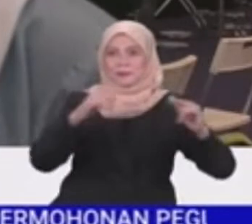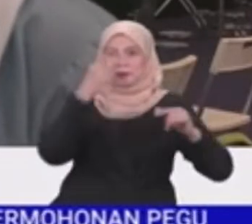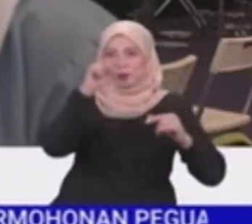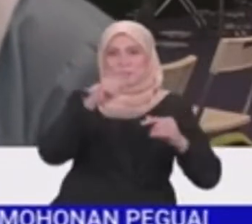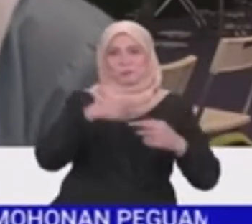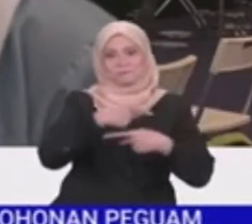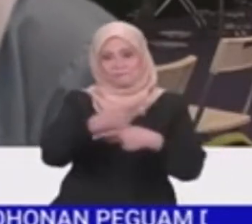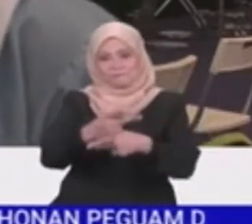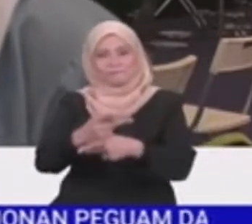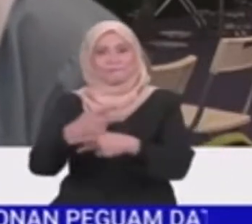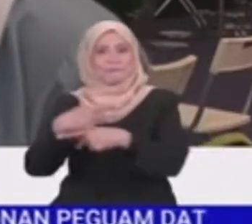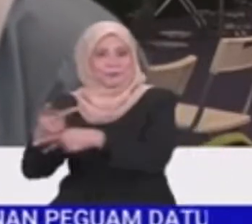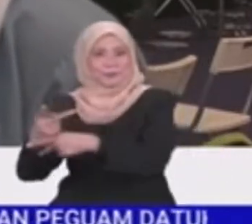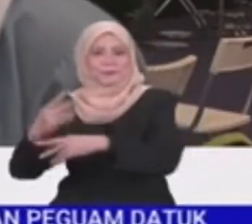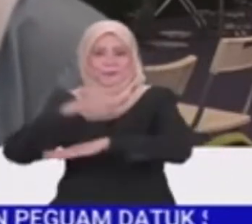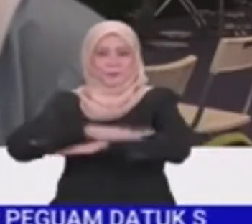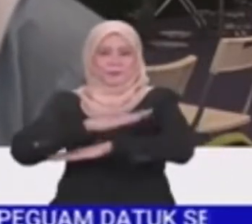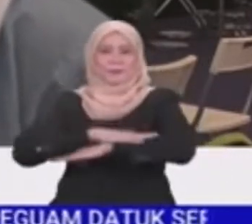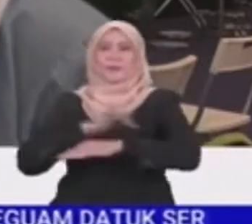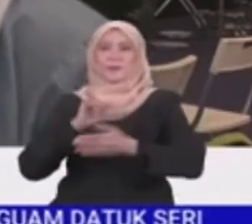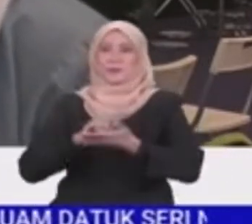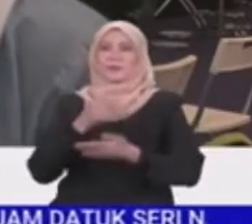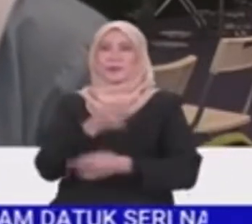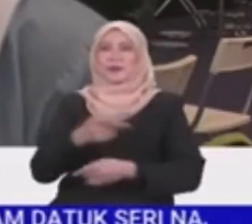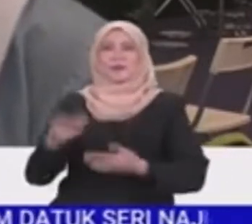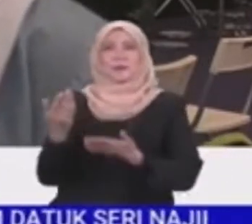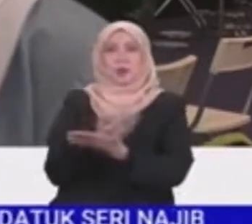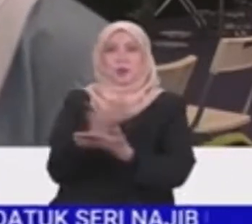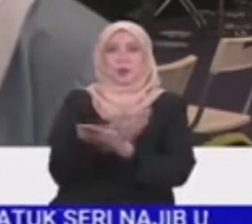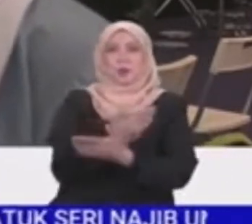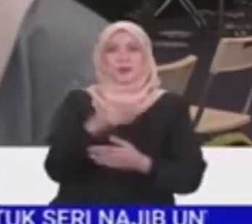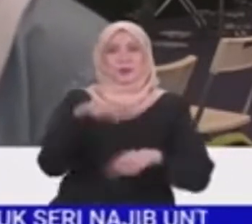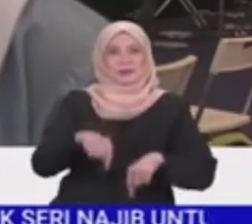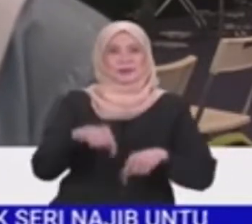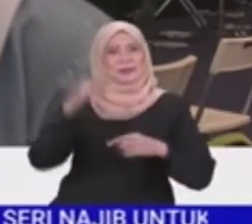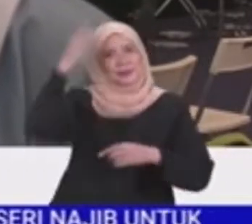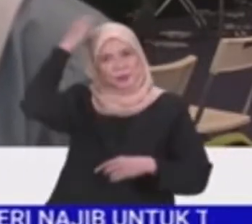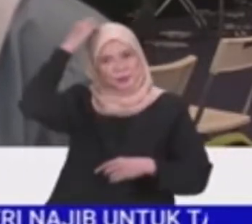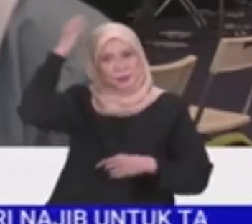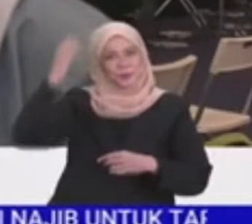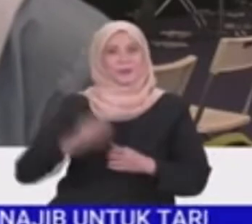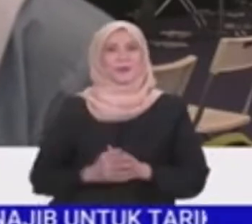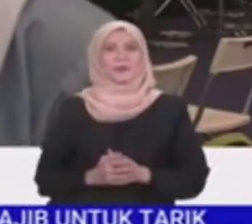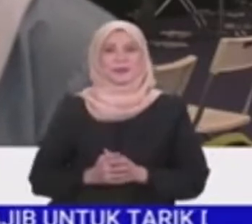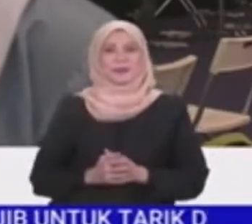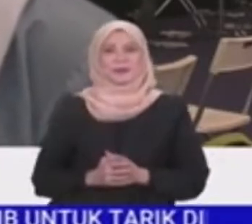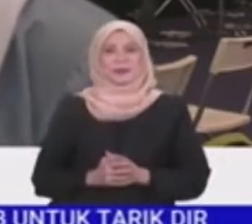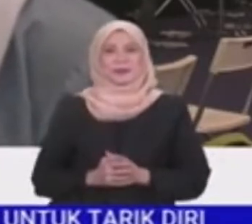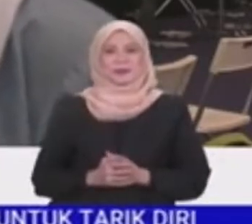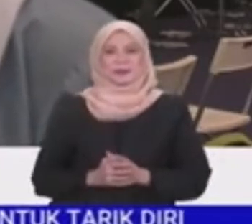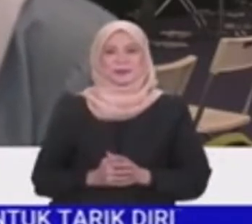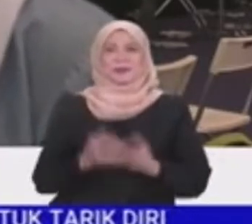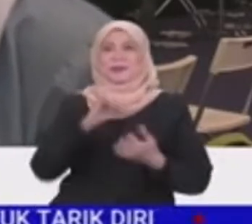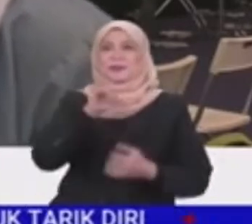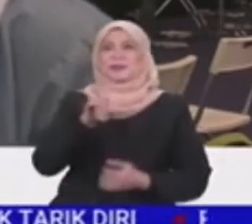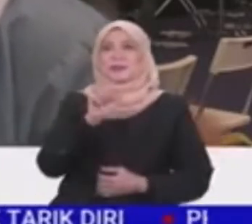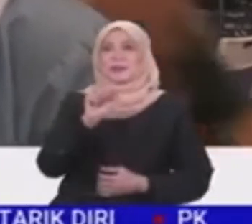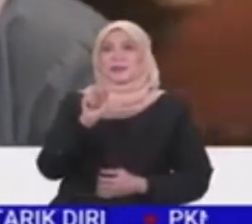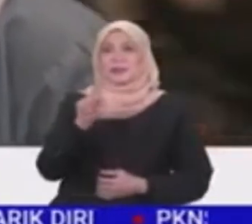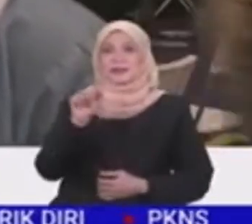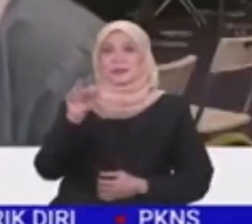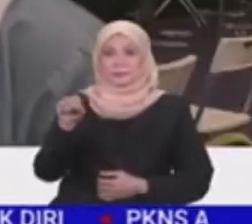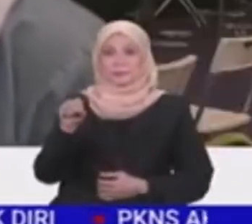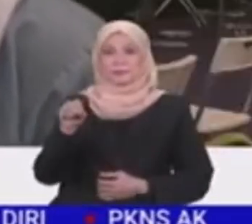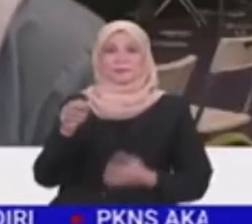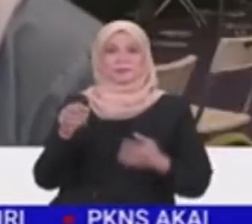pembiayaan. Iaitu perkara baru yang kita bawakan di JAKM Negeri Selangor. Okay. Dan juga pada JAKM kali ini,